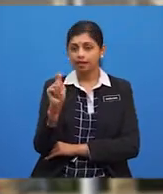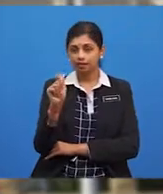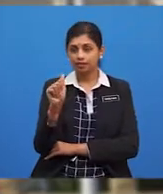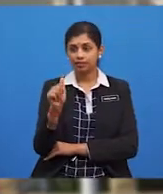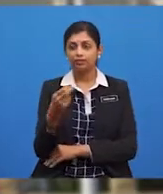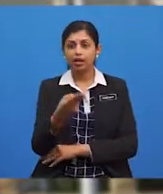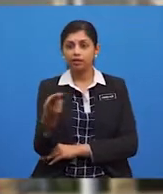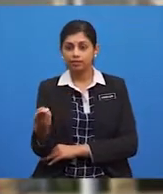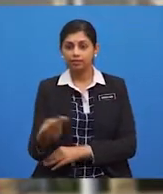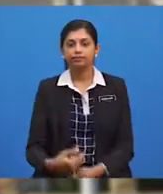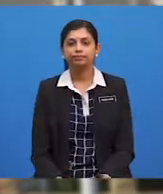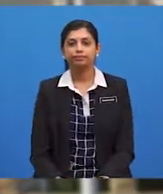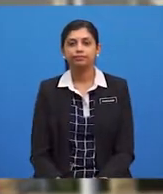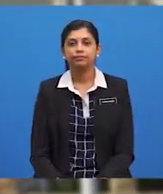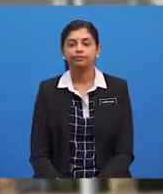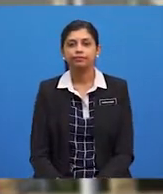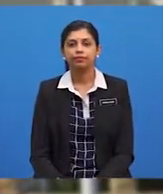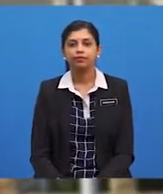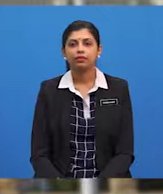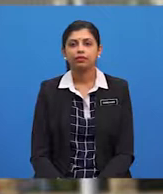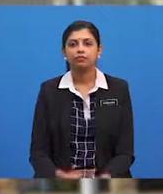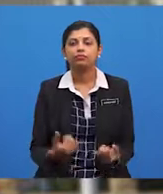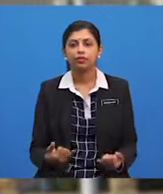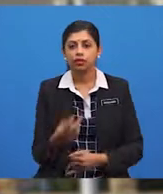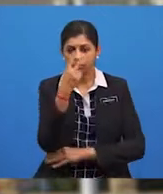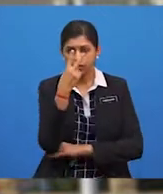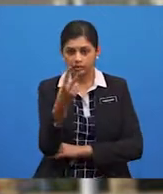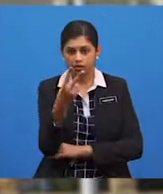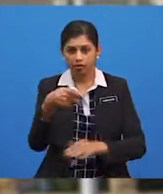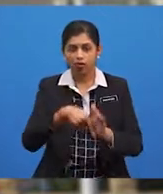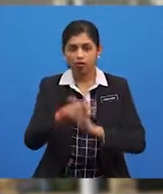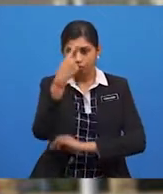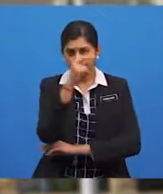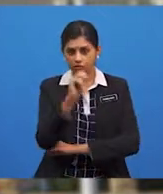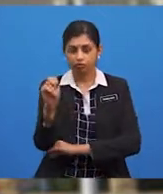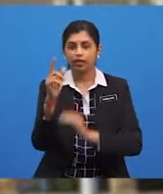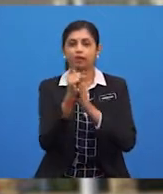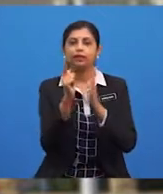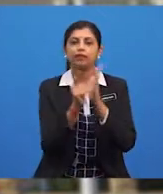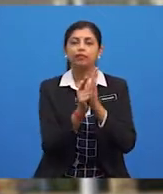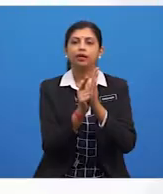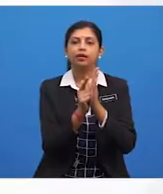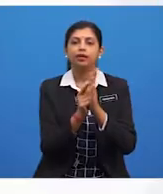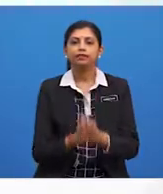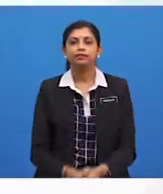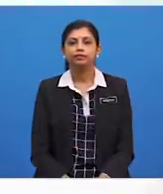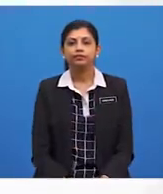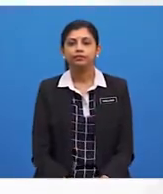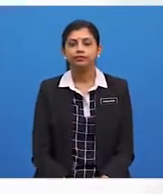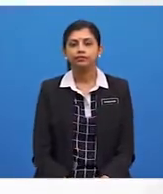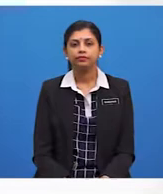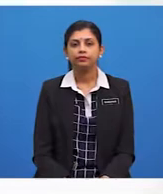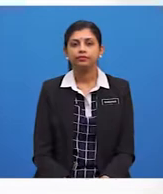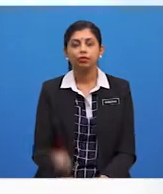Baiklah, kita beralih kepada peruntukan utama di dalam perlembagaan yang seterusnya iaitu agama